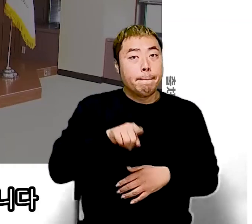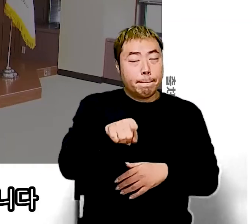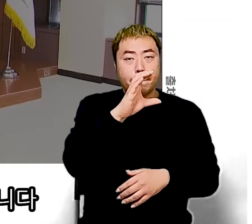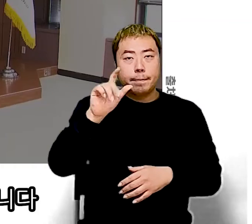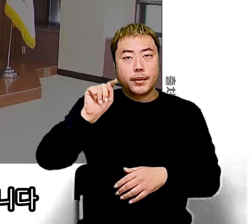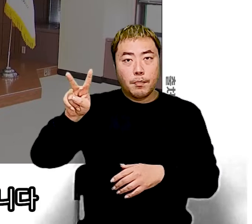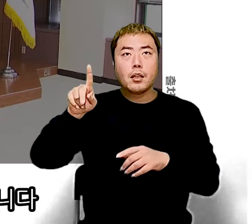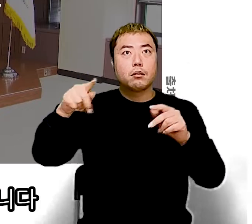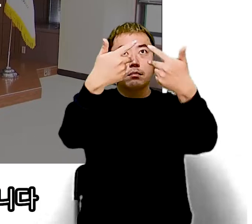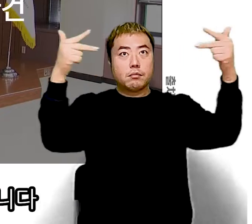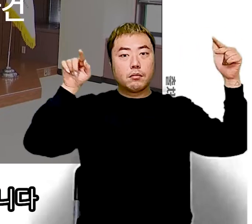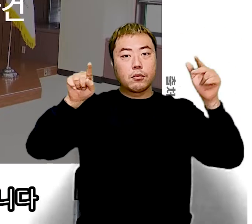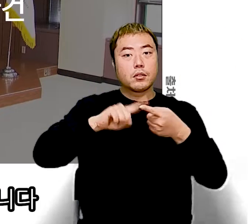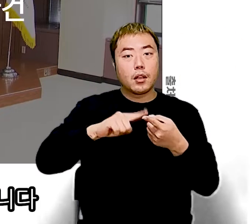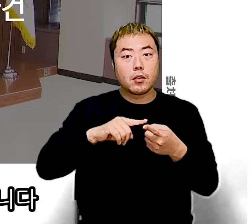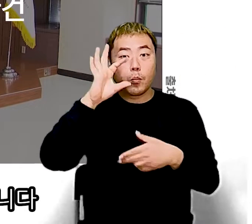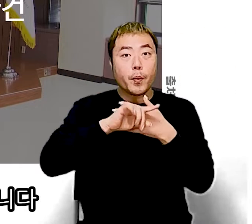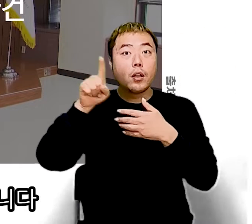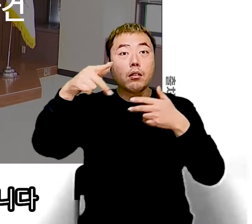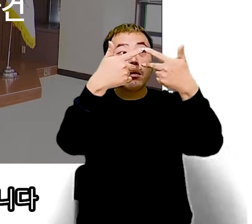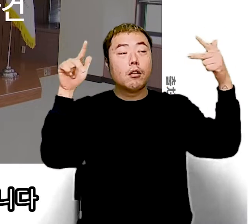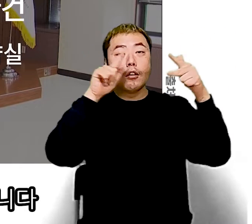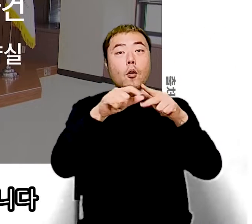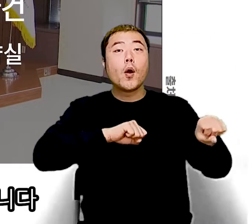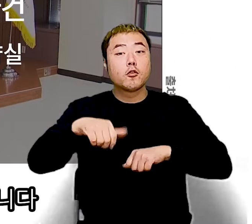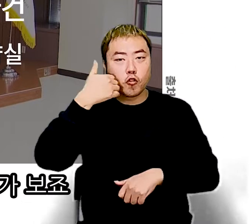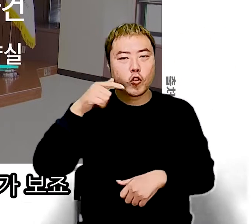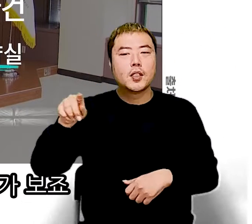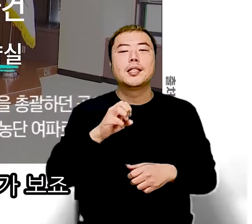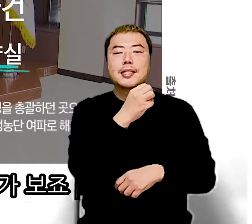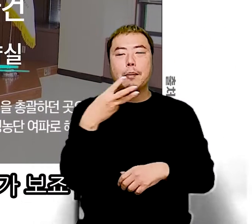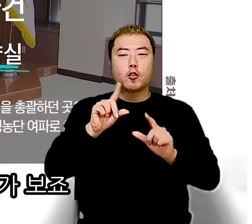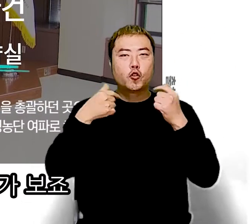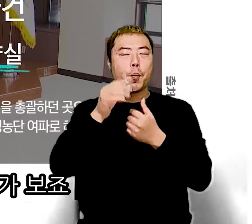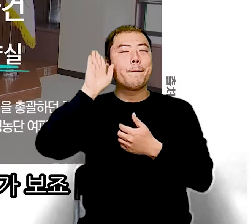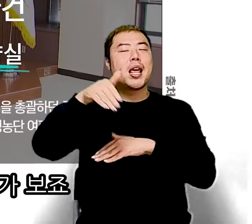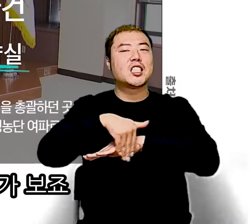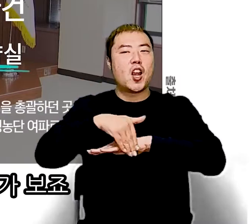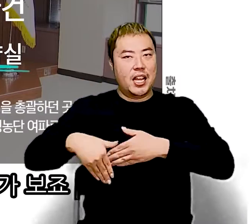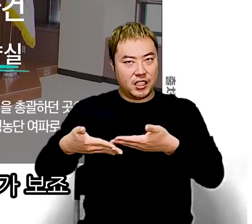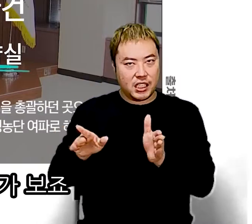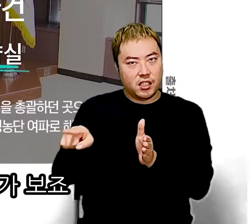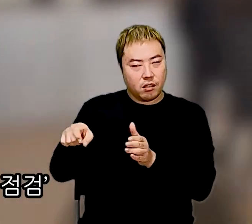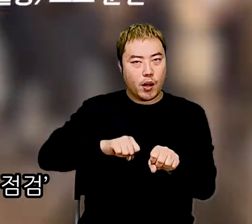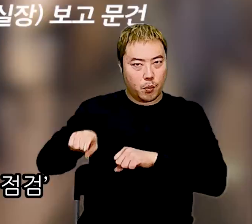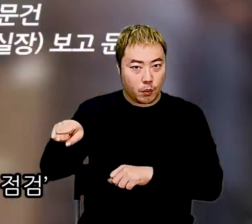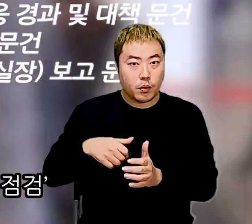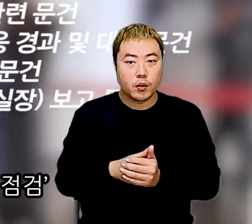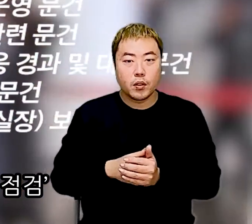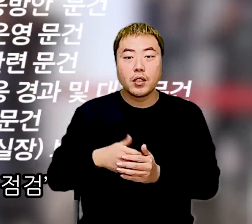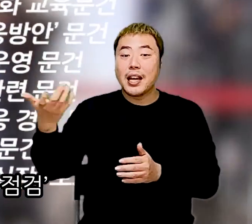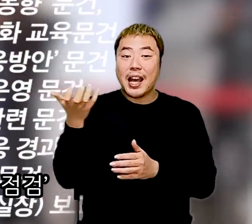근데 이 CCTV 교체, 삼성 미래 전략실의 작품입니다. 아까 들고 튀었던 하드로 돌아가보자.